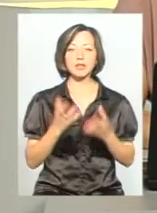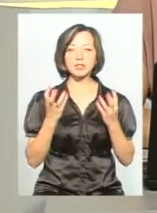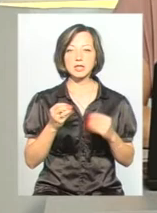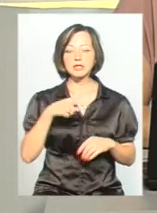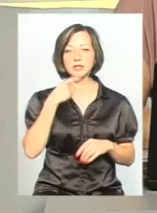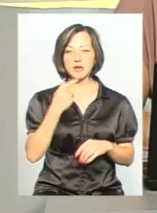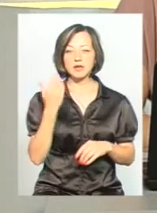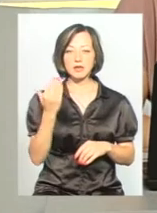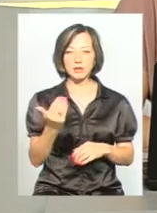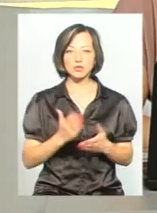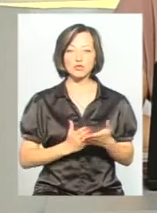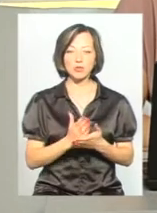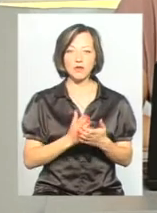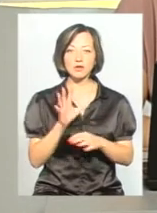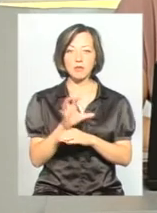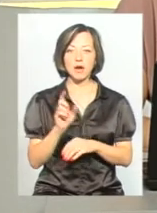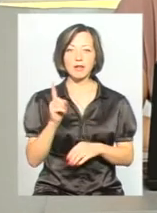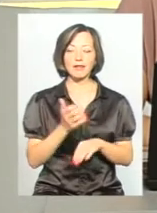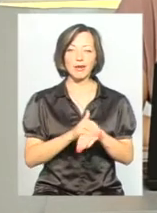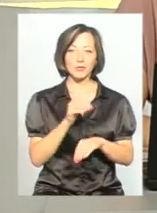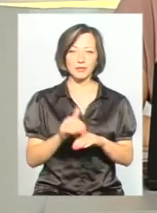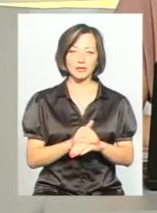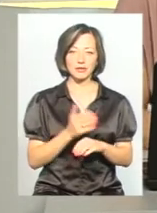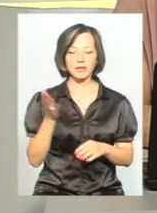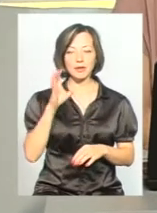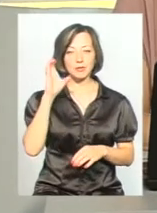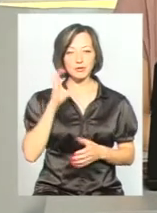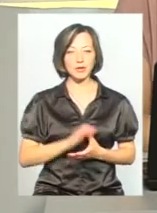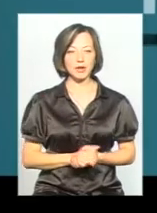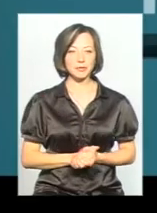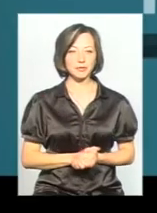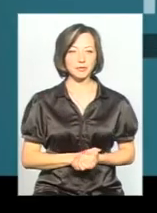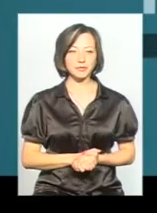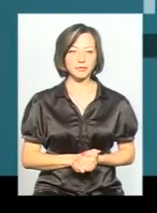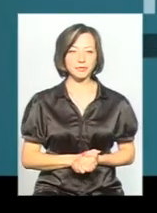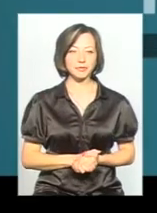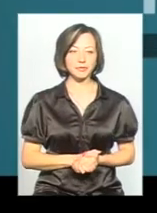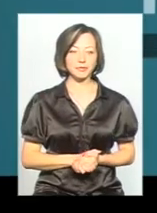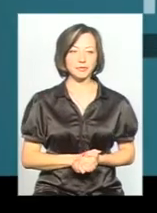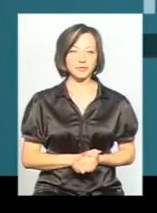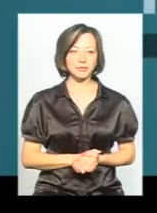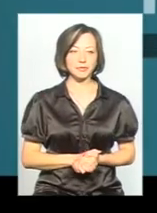запевнив, їхні службові собаки найдоброзичливіші. Давайте послухаємо.